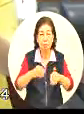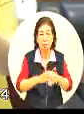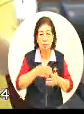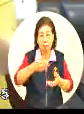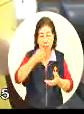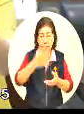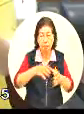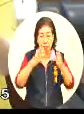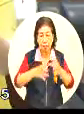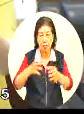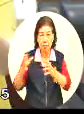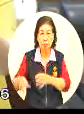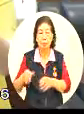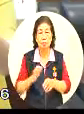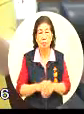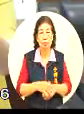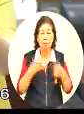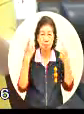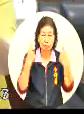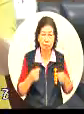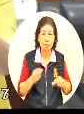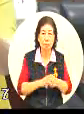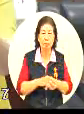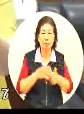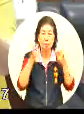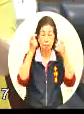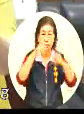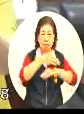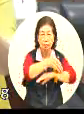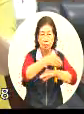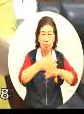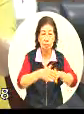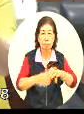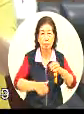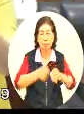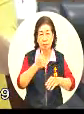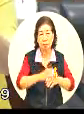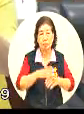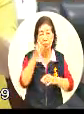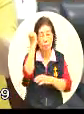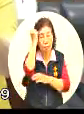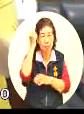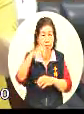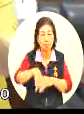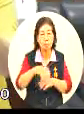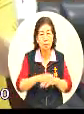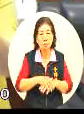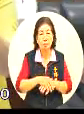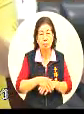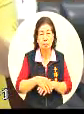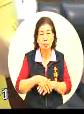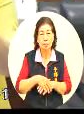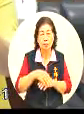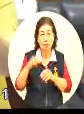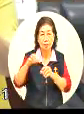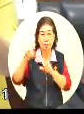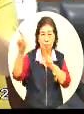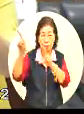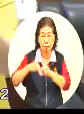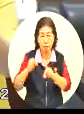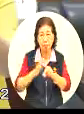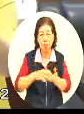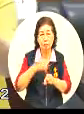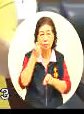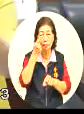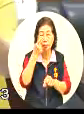向说，我们原高雄县的县长官邸也可以像这样，像台南市长赖清德他没